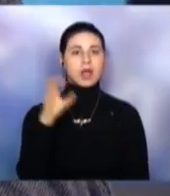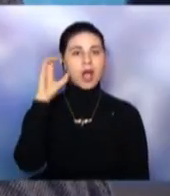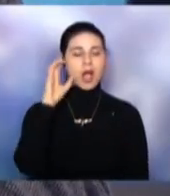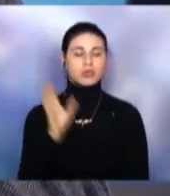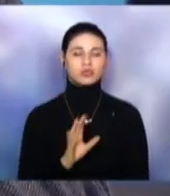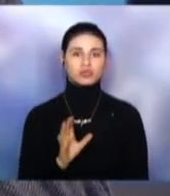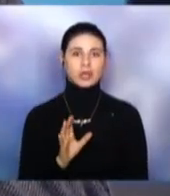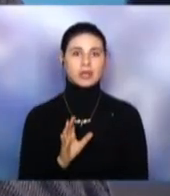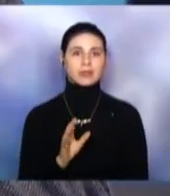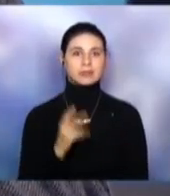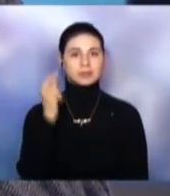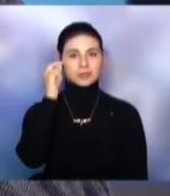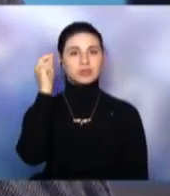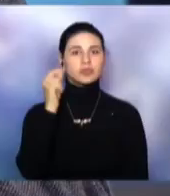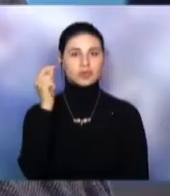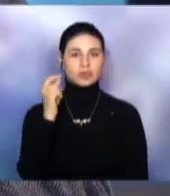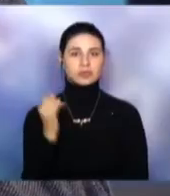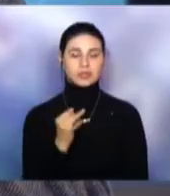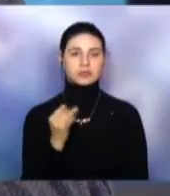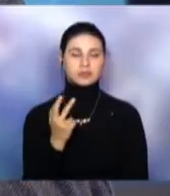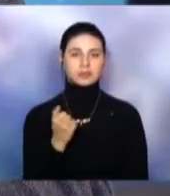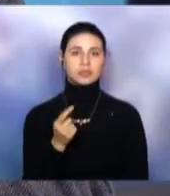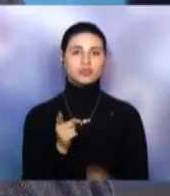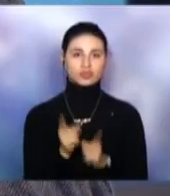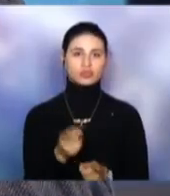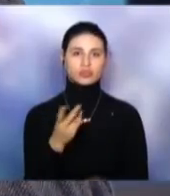მოდით სამხრიდან მივიდგეთ, ანუ რეალურად რო ვთქვათ,